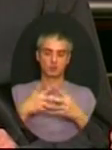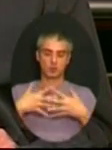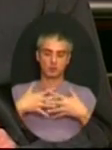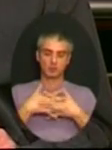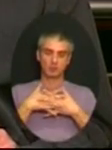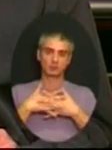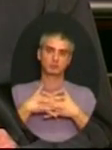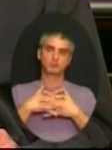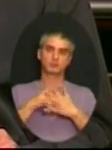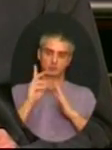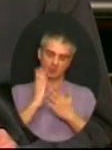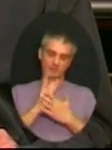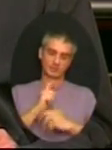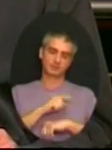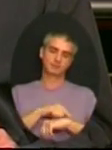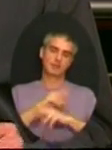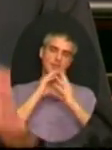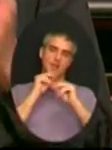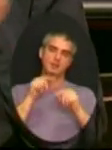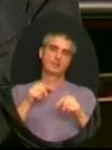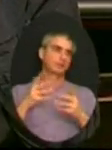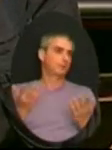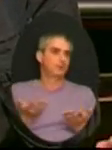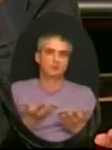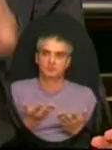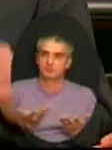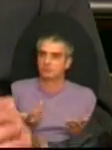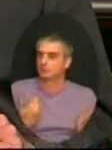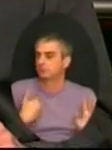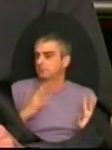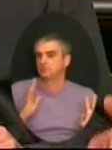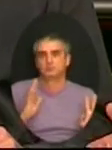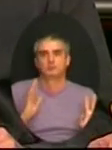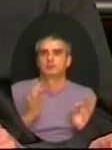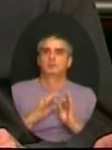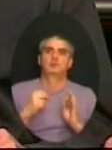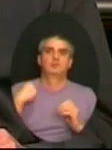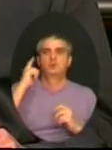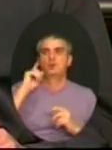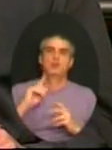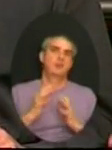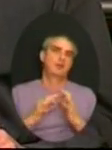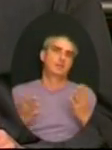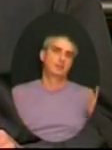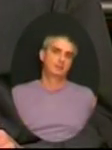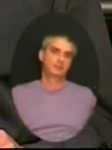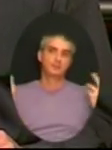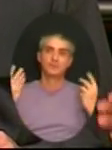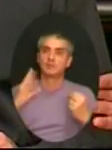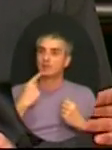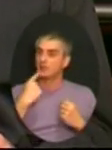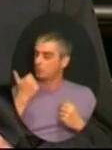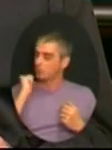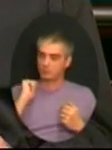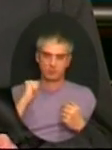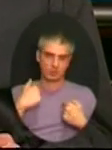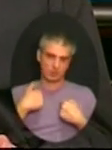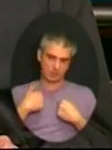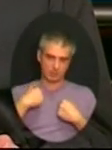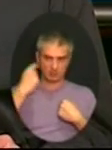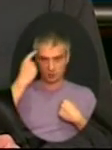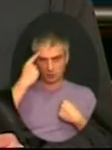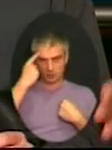כאיחוד, זה אולי הגיע הזמן לדבר על זה. אני לא נכנס לפרטים, כי אני גם לא יודעת את הפרטים. אבל הדברים שנאמרו אתמול, אני גם